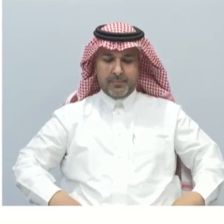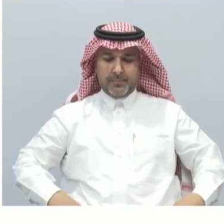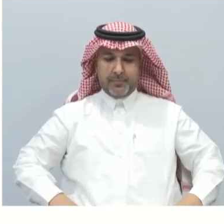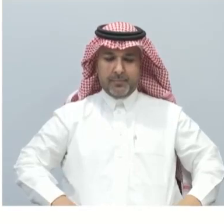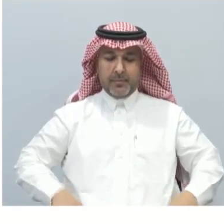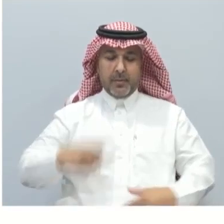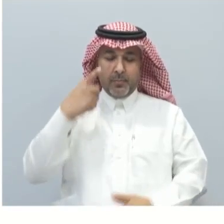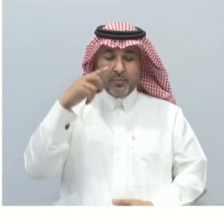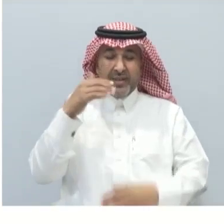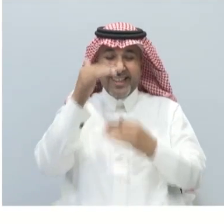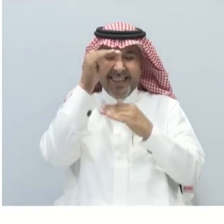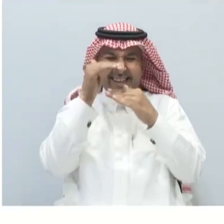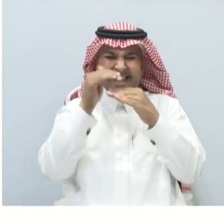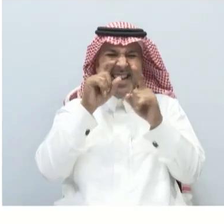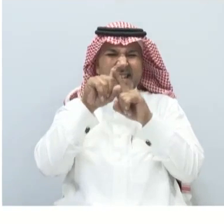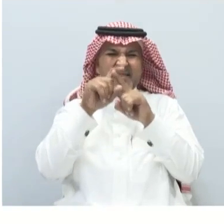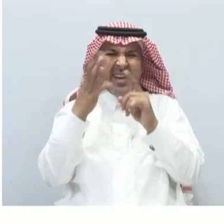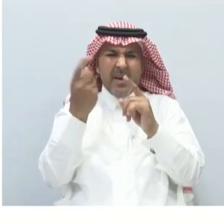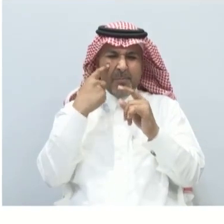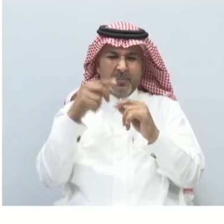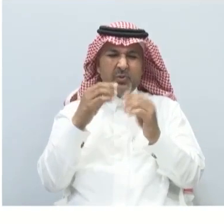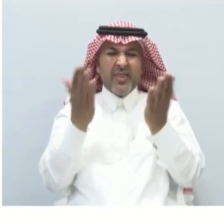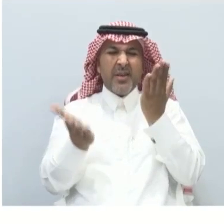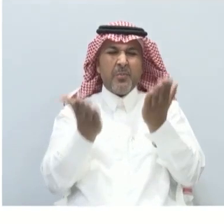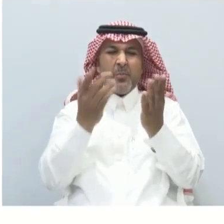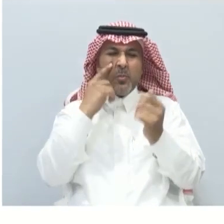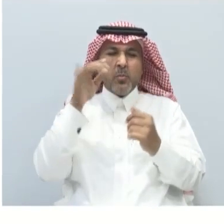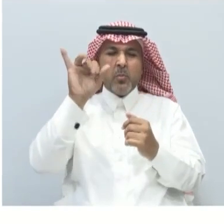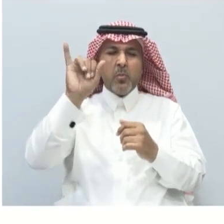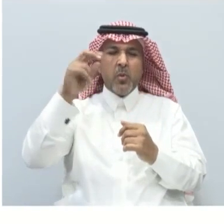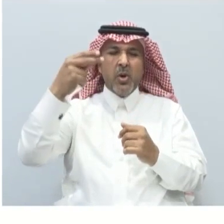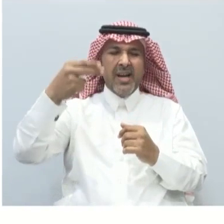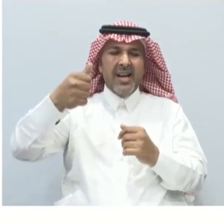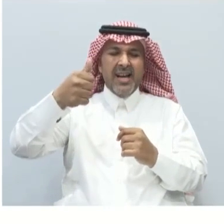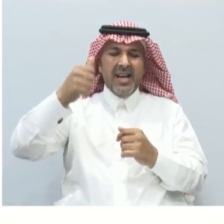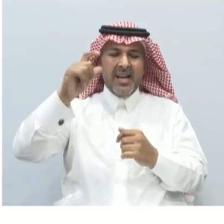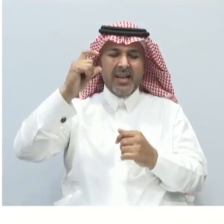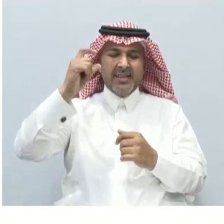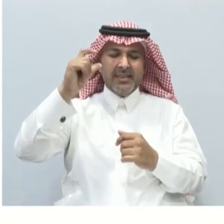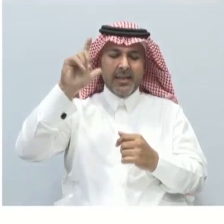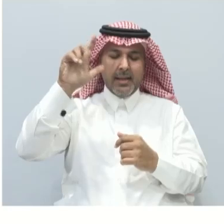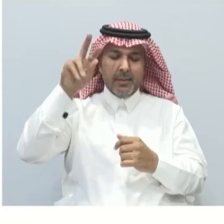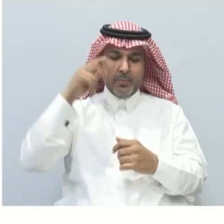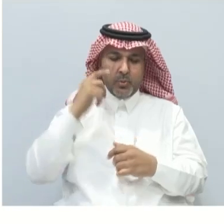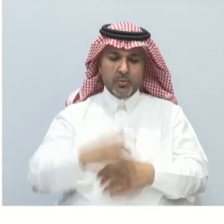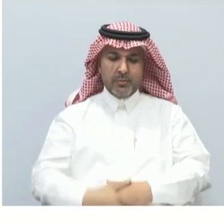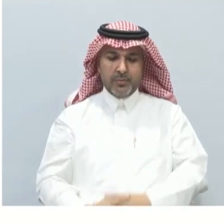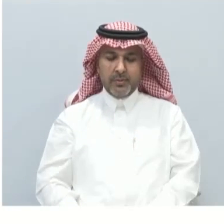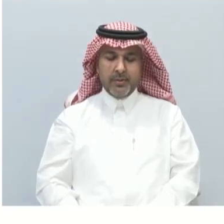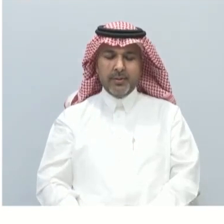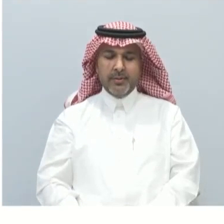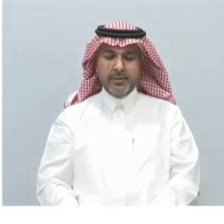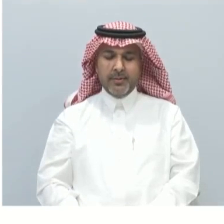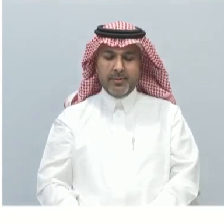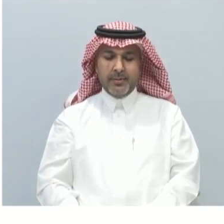بنسبه معينه فبالتالي راح اقول ان معادله نظم حلال هي نفسها راح اضع العدد الاساسي ولكن اقول